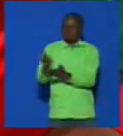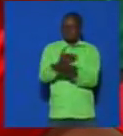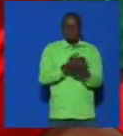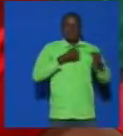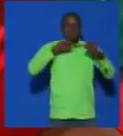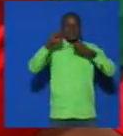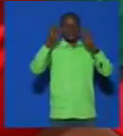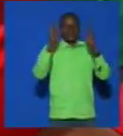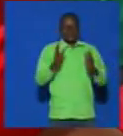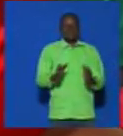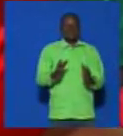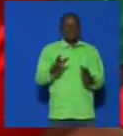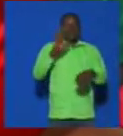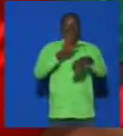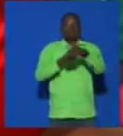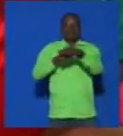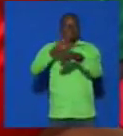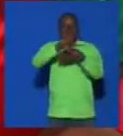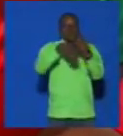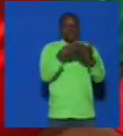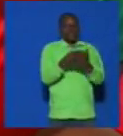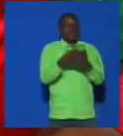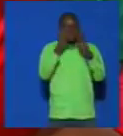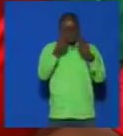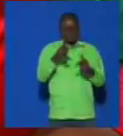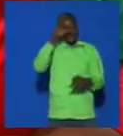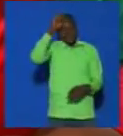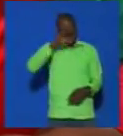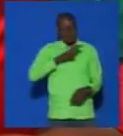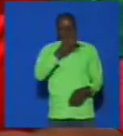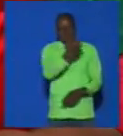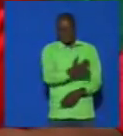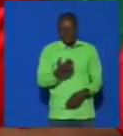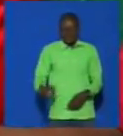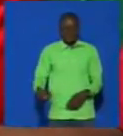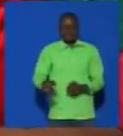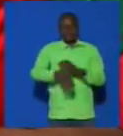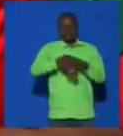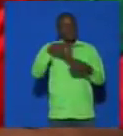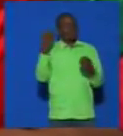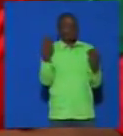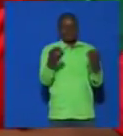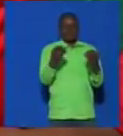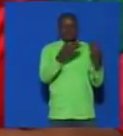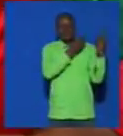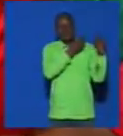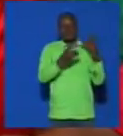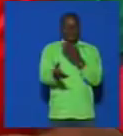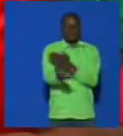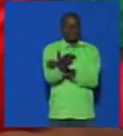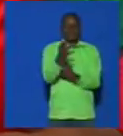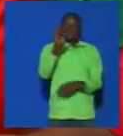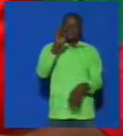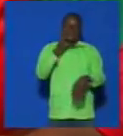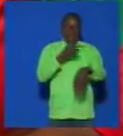supporters la scène appel pour tous les supporters les hommes les femmes des enfants des sorties nombre et voudrait depuis matin à 7 heures qu'on a des